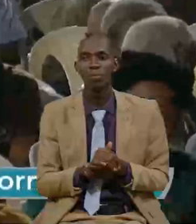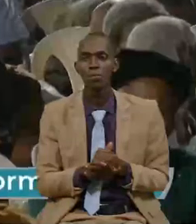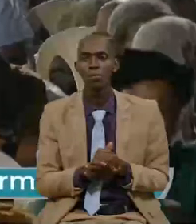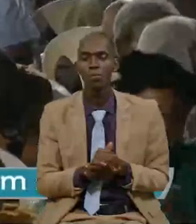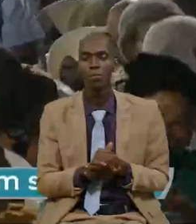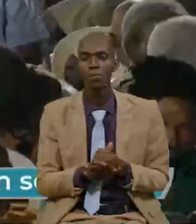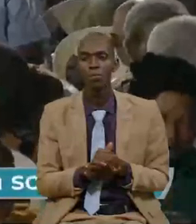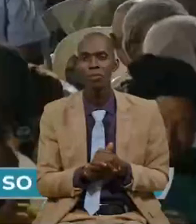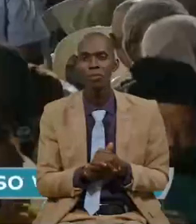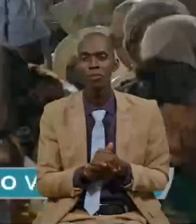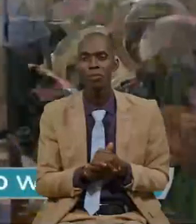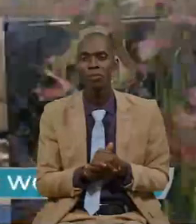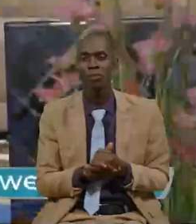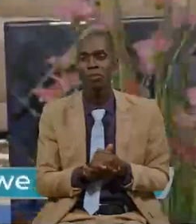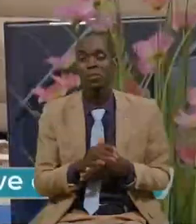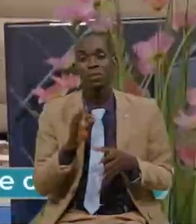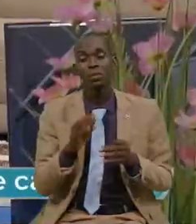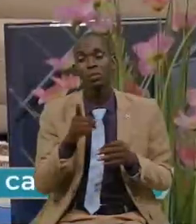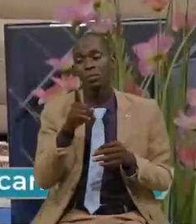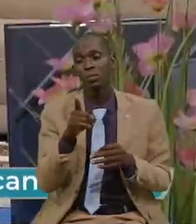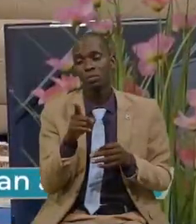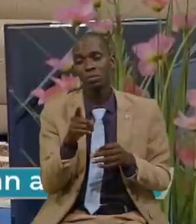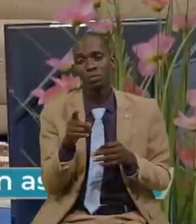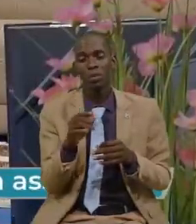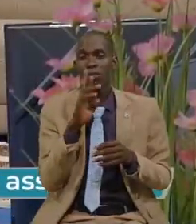From my extreme left, if you are true,